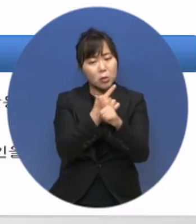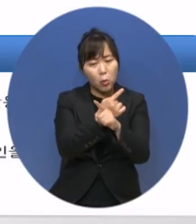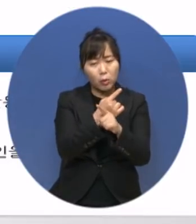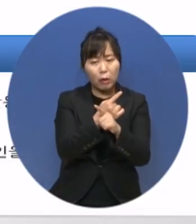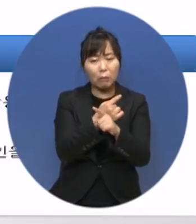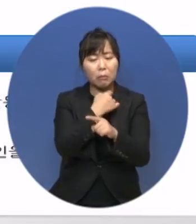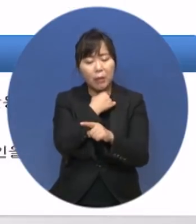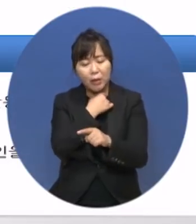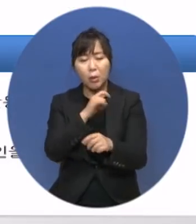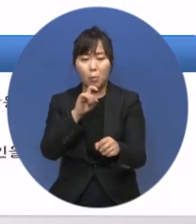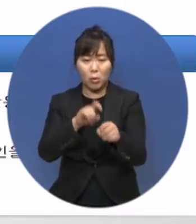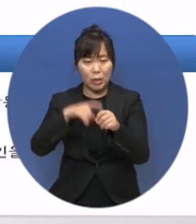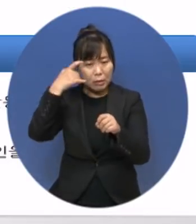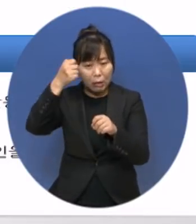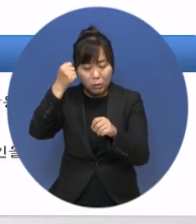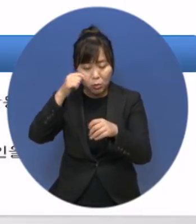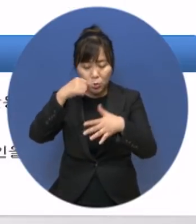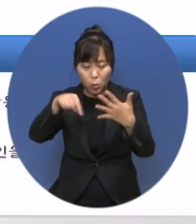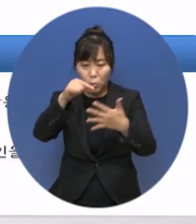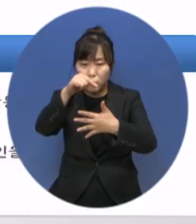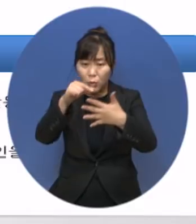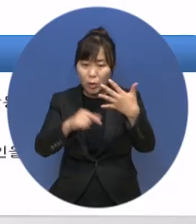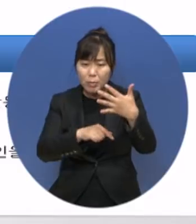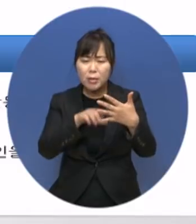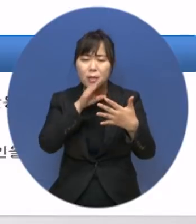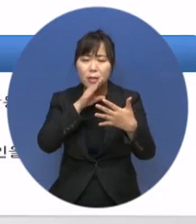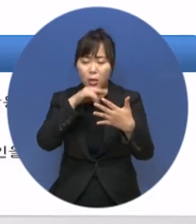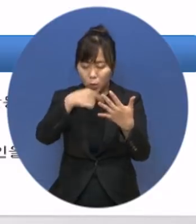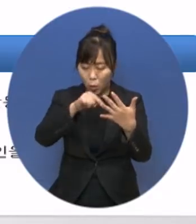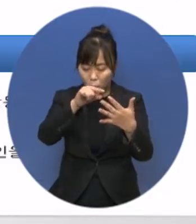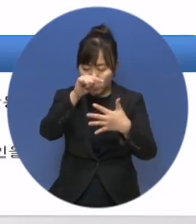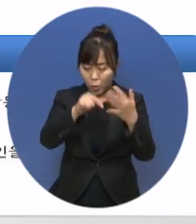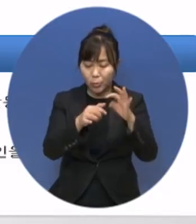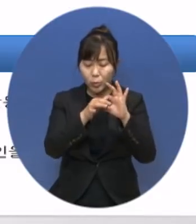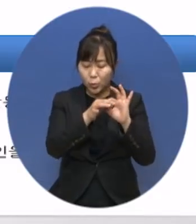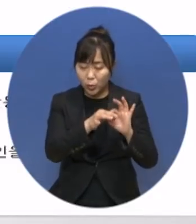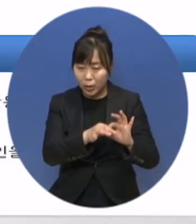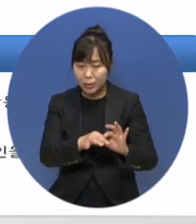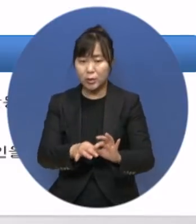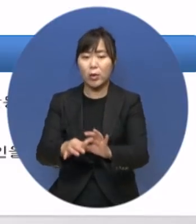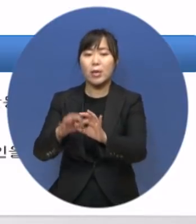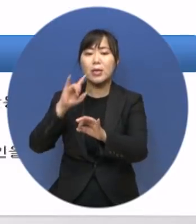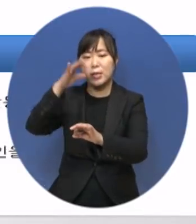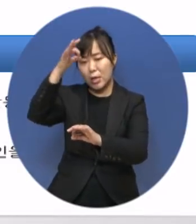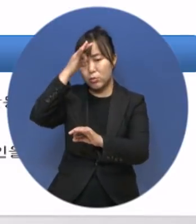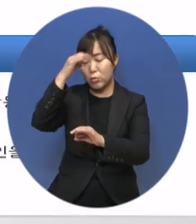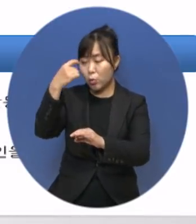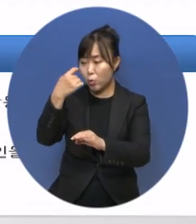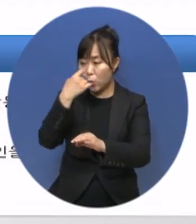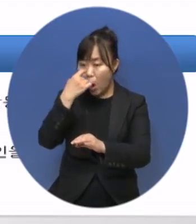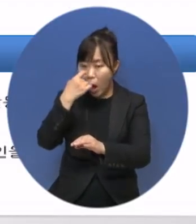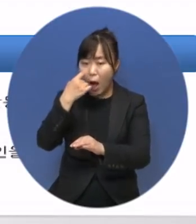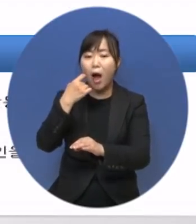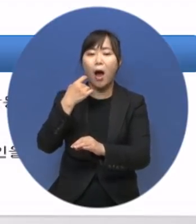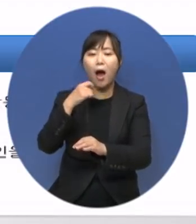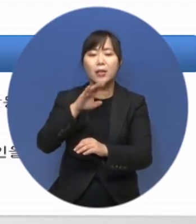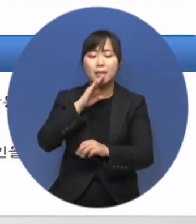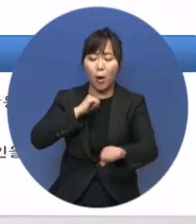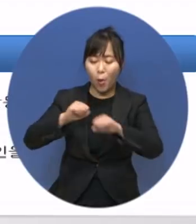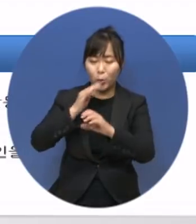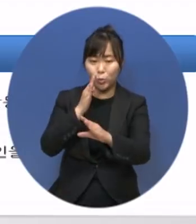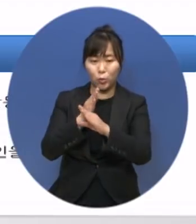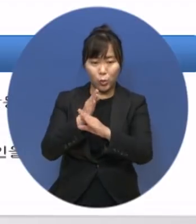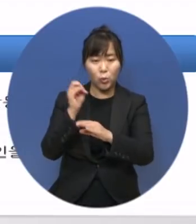목적으로 이식되어 왔던 교육 프로그램이 실제로 그 교육 프로그램을 통해 가지고 예술 교육을 받고 예술 활동을 실제로 하고